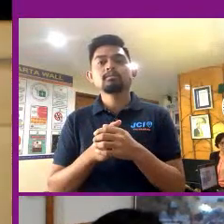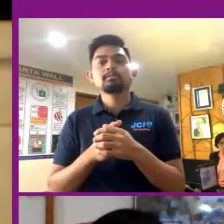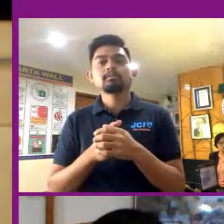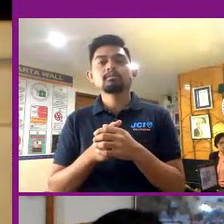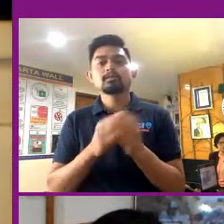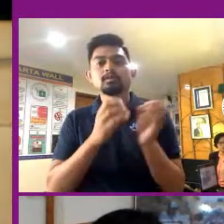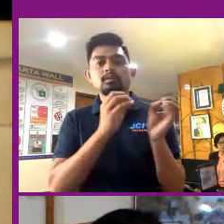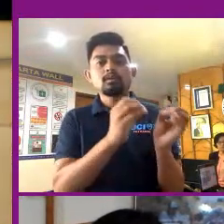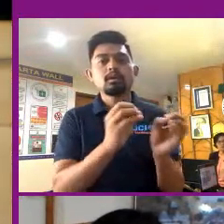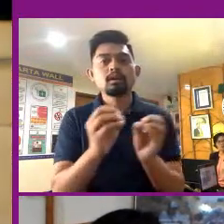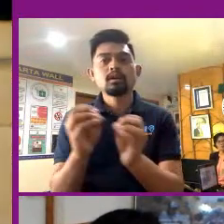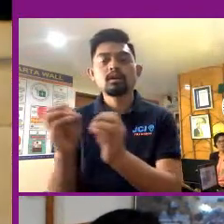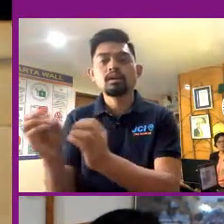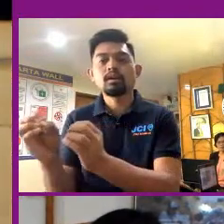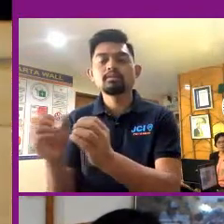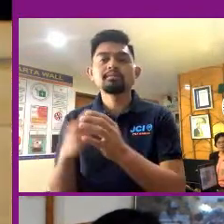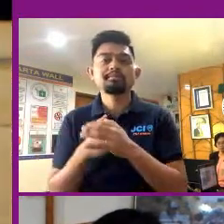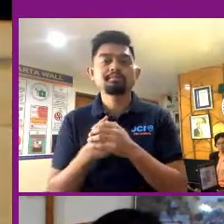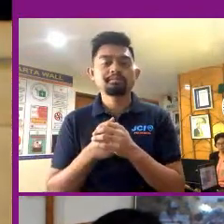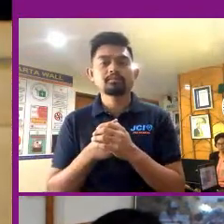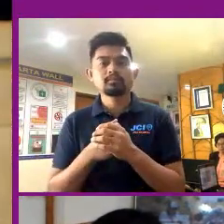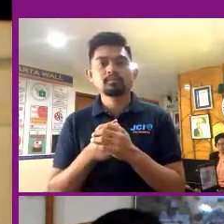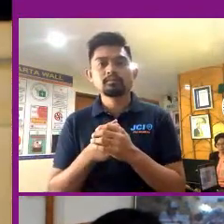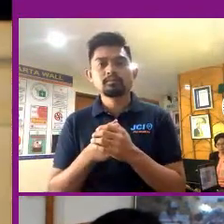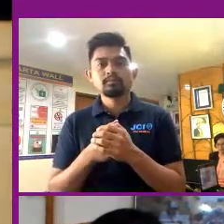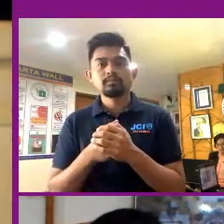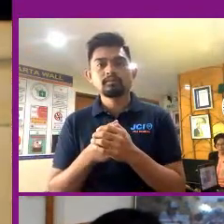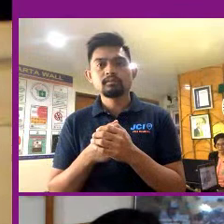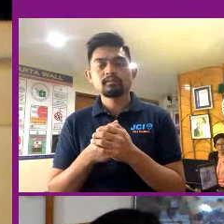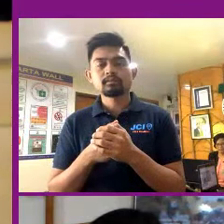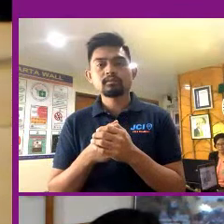every offices. Yung wala pa, pwede naman po kayong